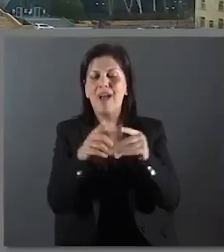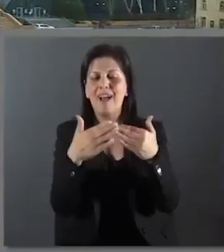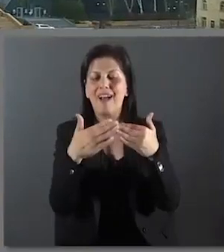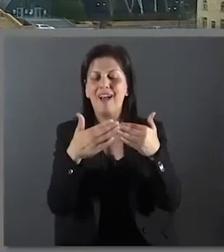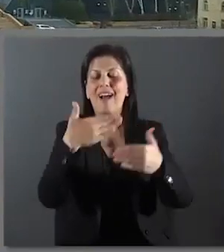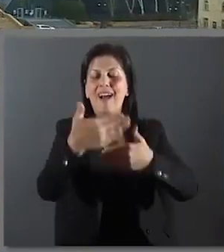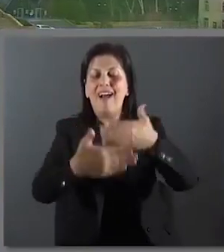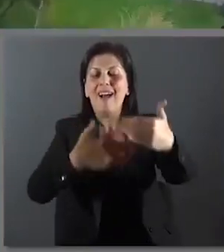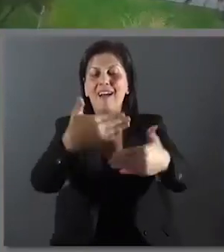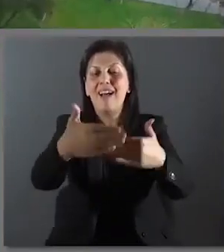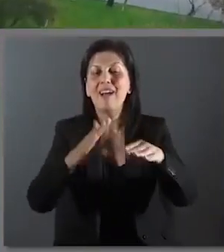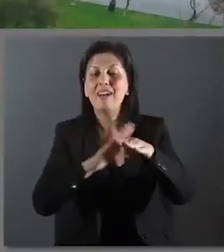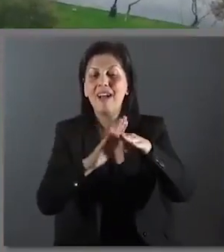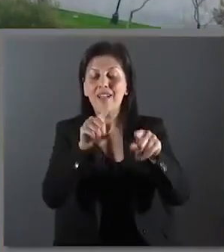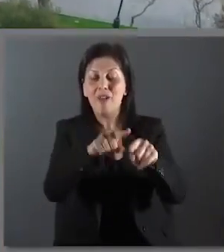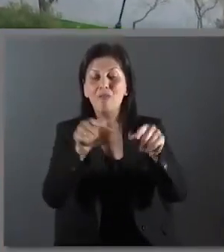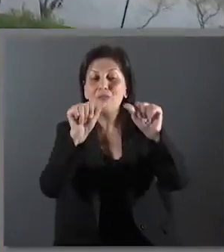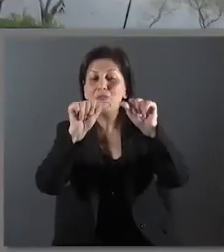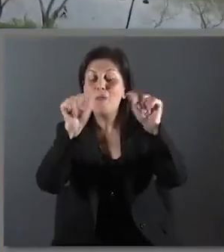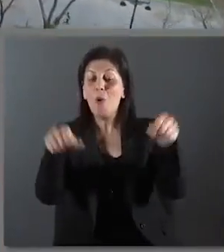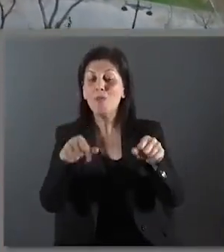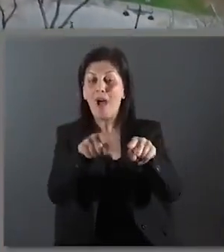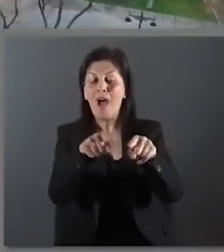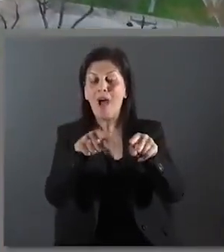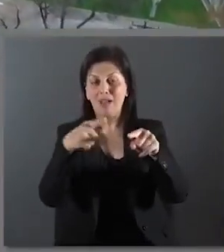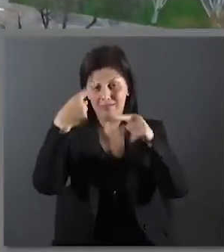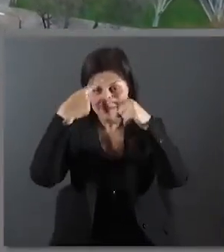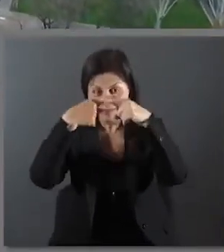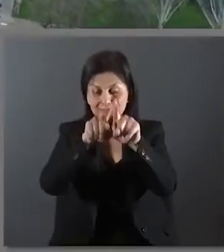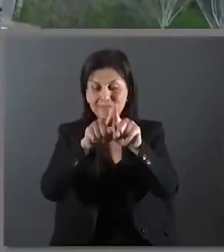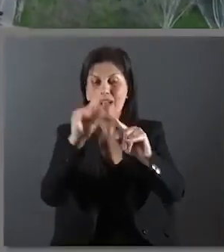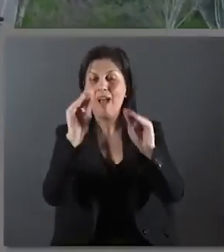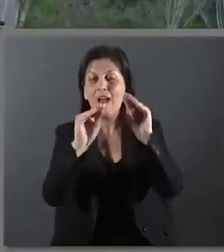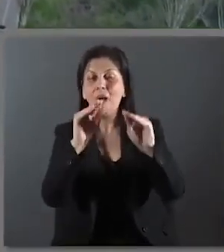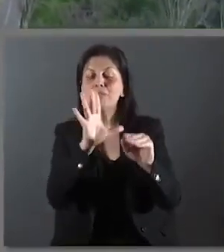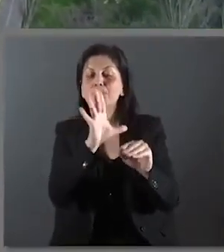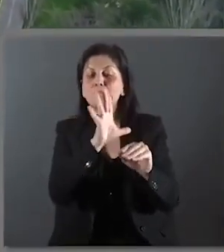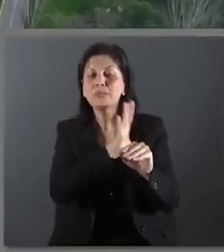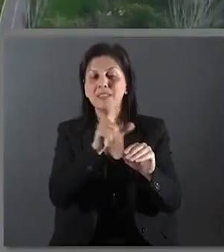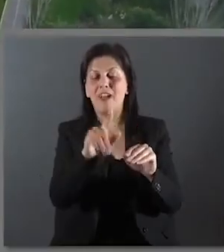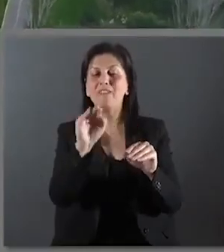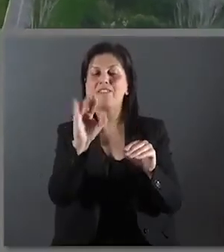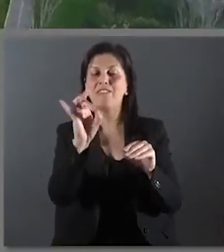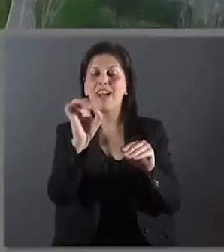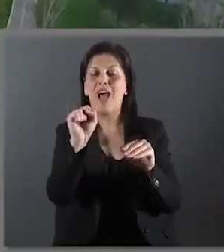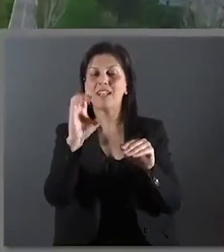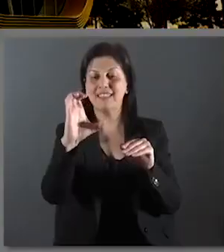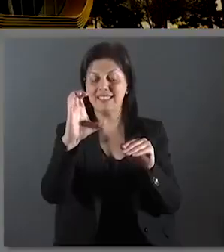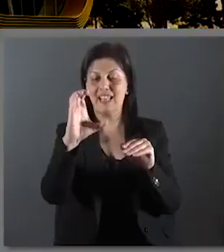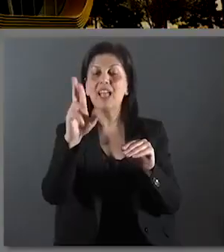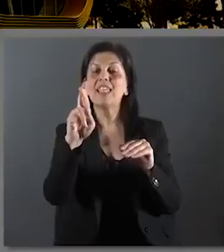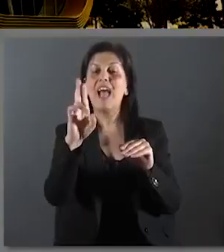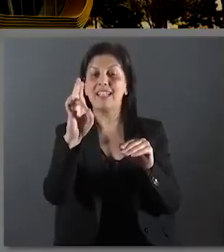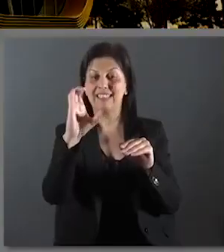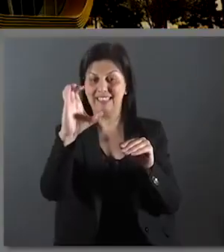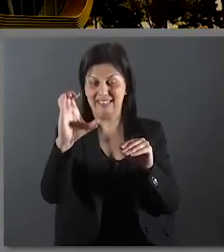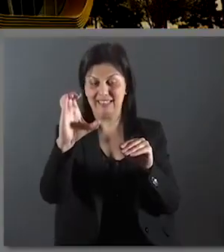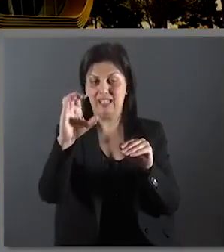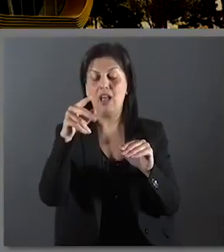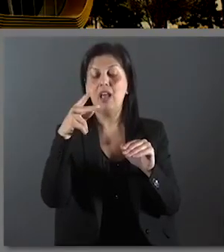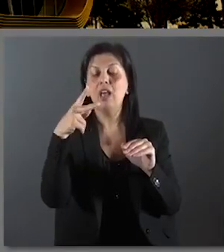bənzərsiz binanın memarı isə məşhur Avstriyalı arxitektor Franz Jansdır.